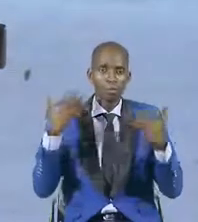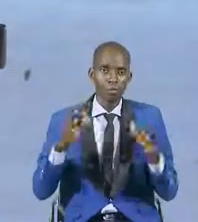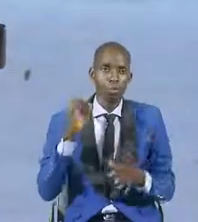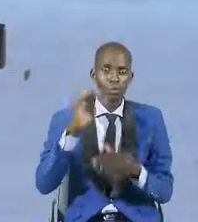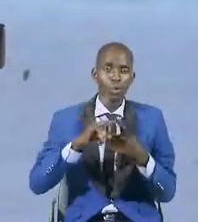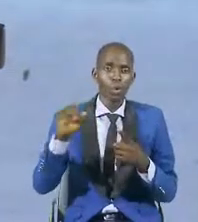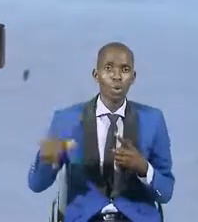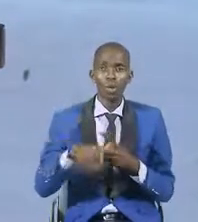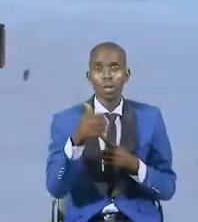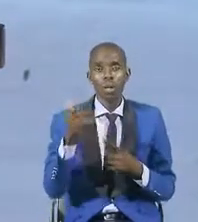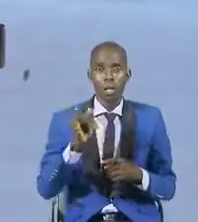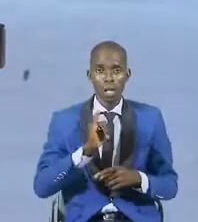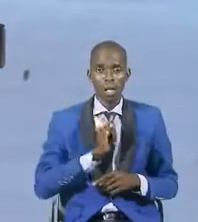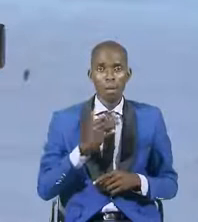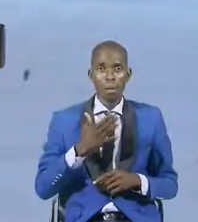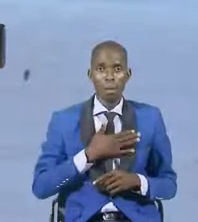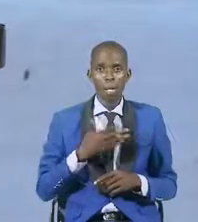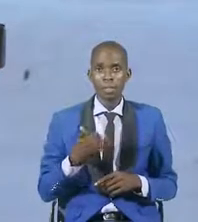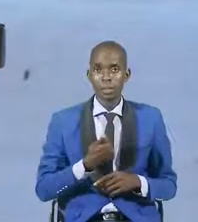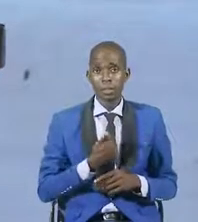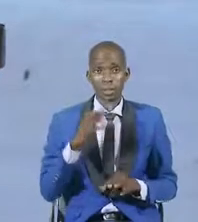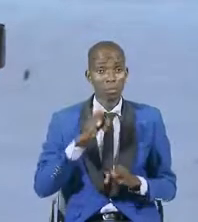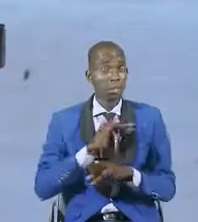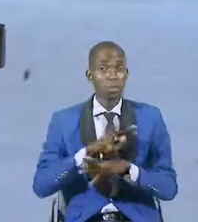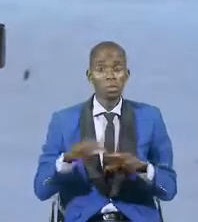avoir prêché aux autres.